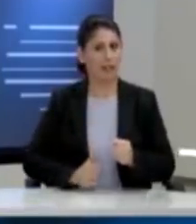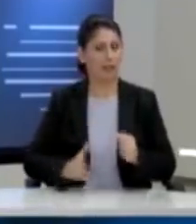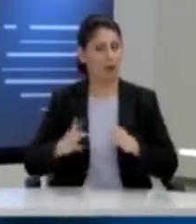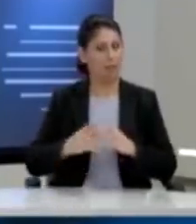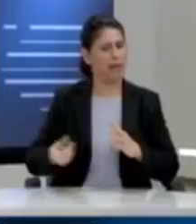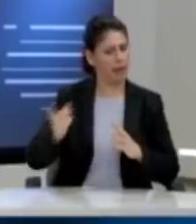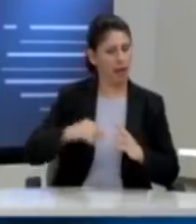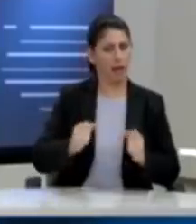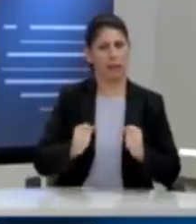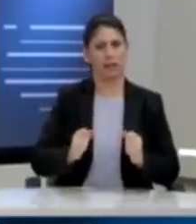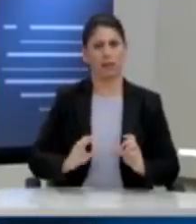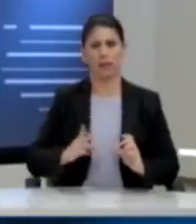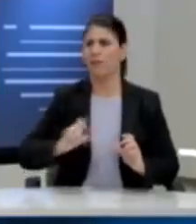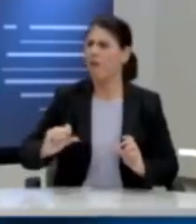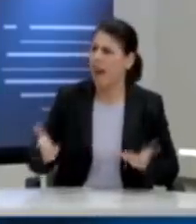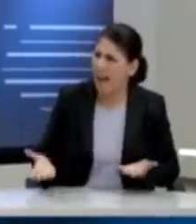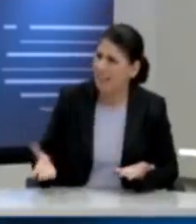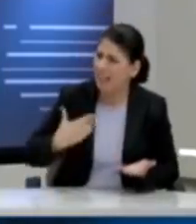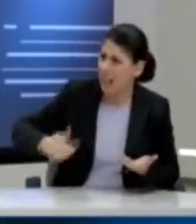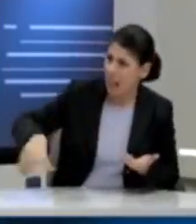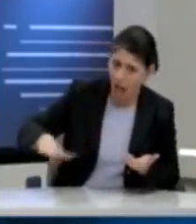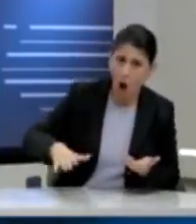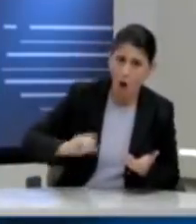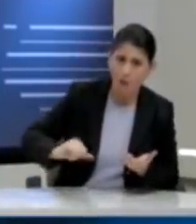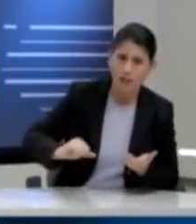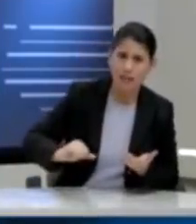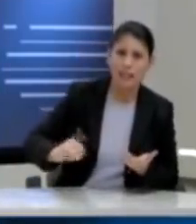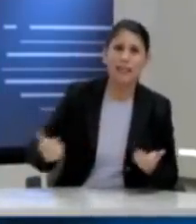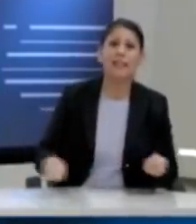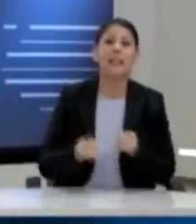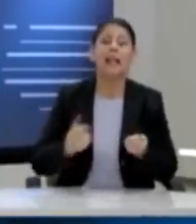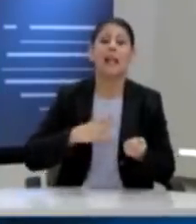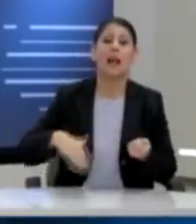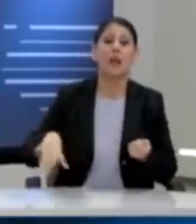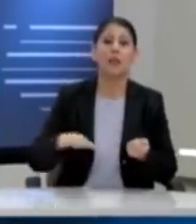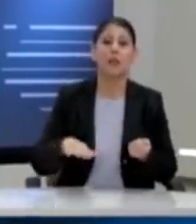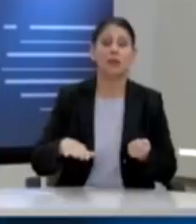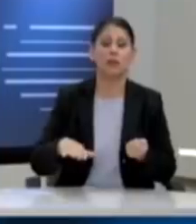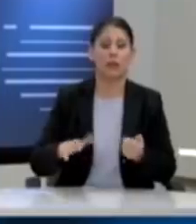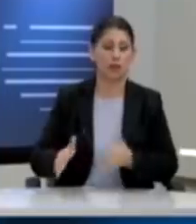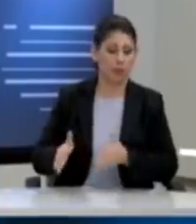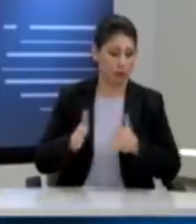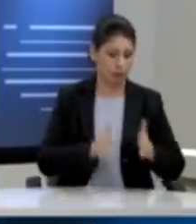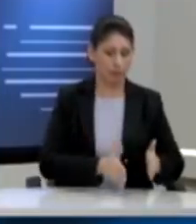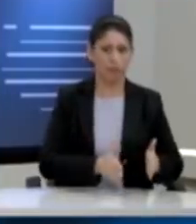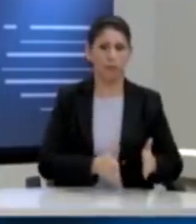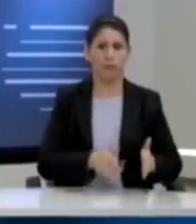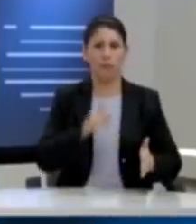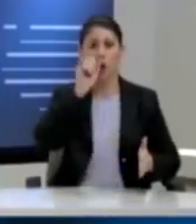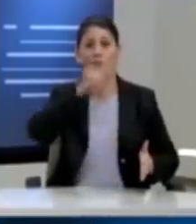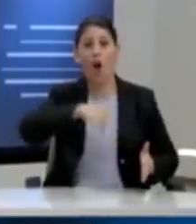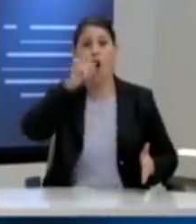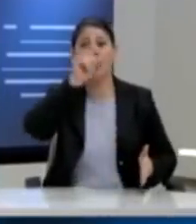άλλη. Τι φοβάστε. Φοβάστε το λαό. Τι θα κάνει δηλαδή ο λαός. Ενώ από την άλλη μεριά είσαστε